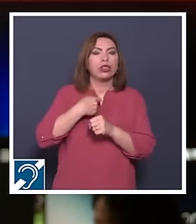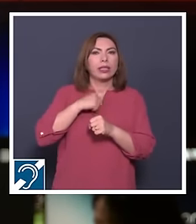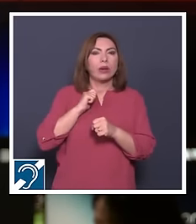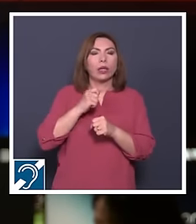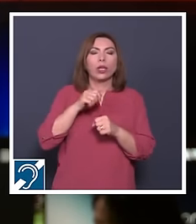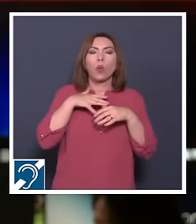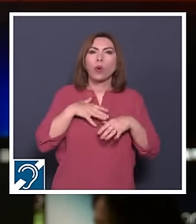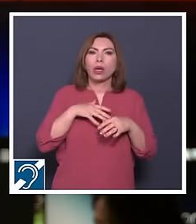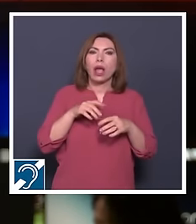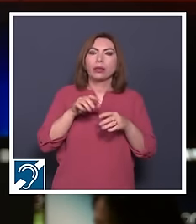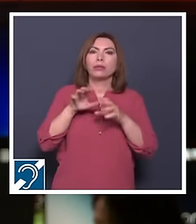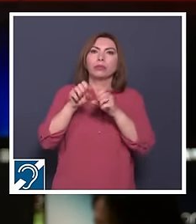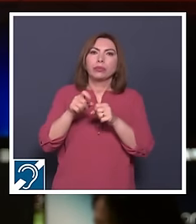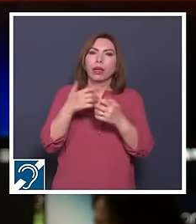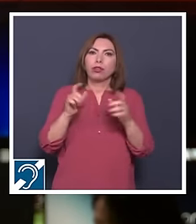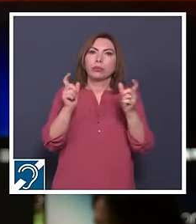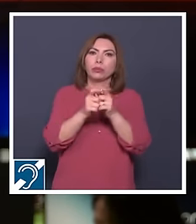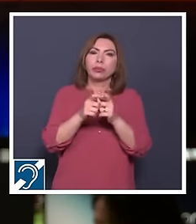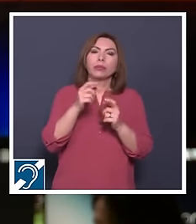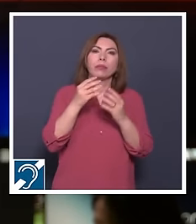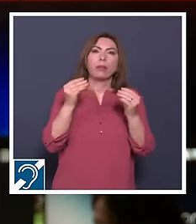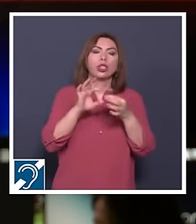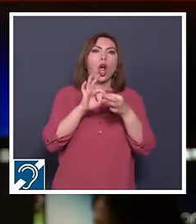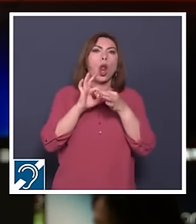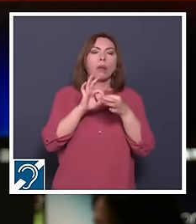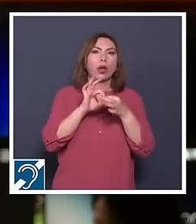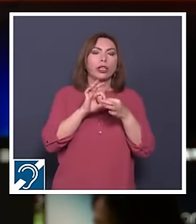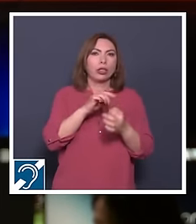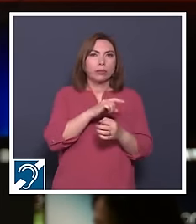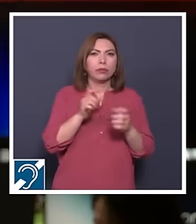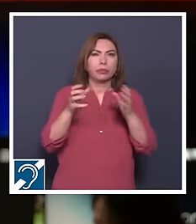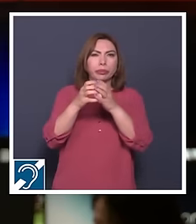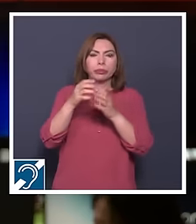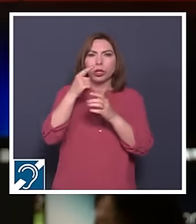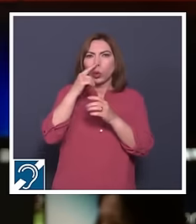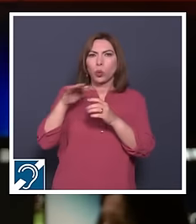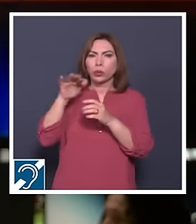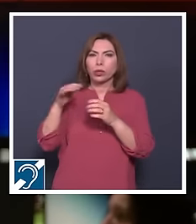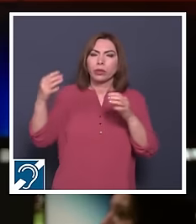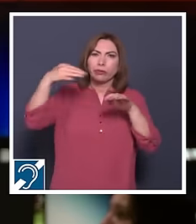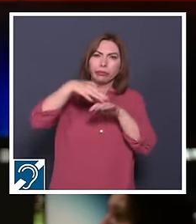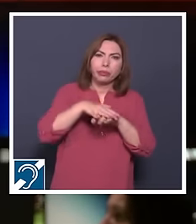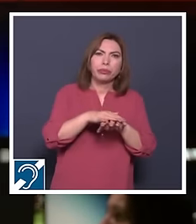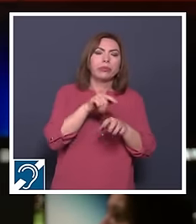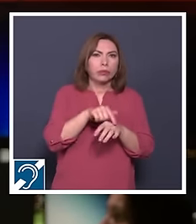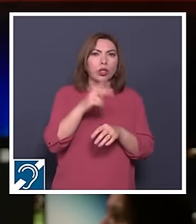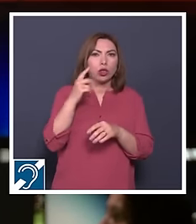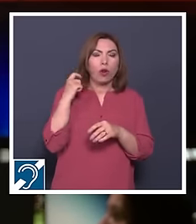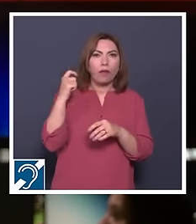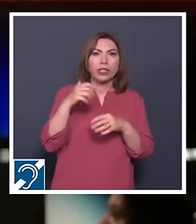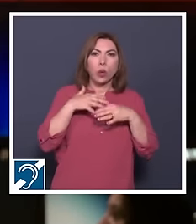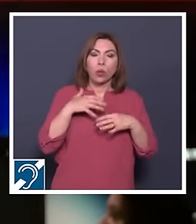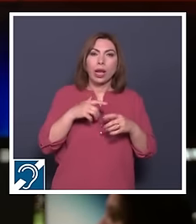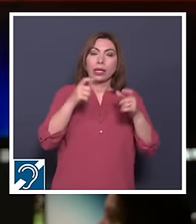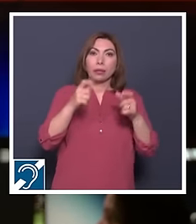al Ucrainei, care a anunțat că a reținut mai mulți colaboratori ai structurilor rusești. Doi dintre ei erau chiar ofițeri ucraineni în Departamentul